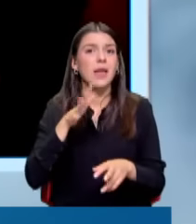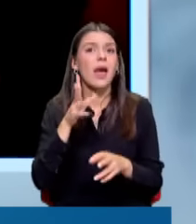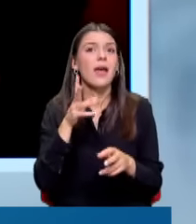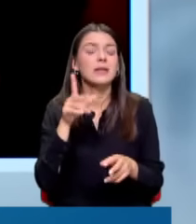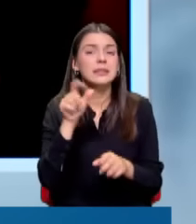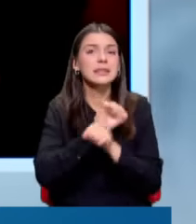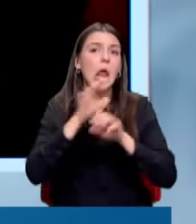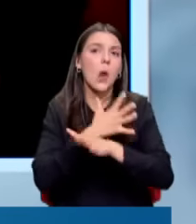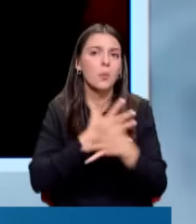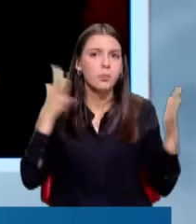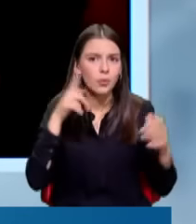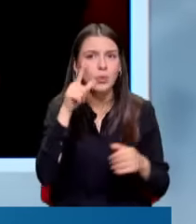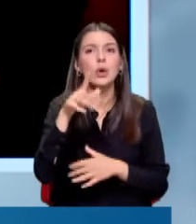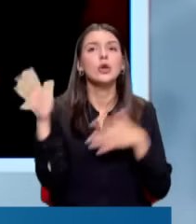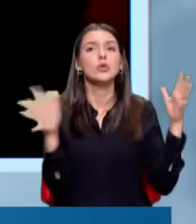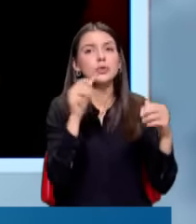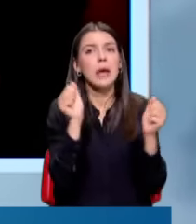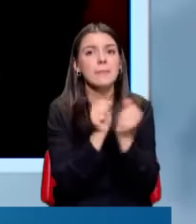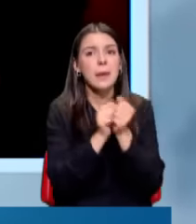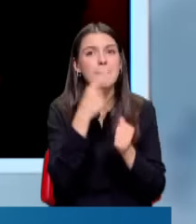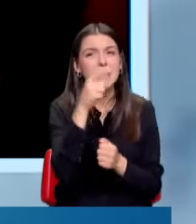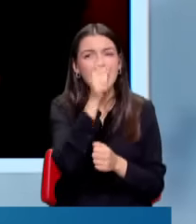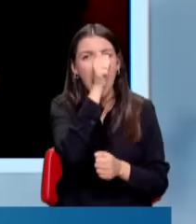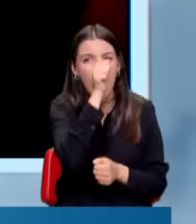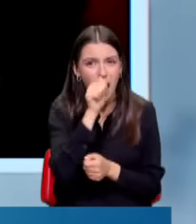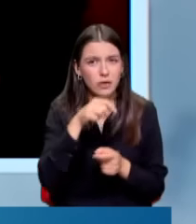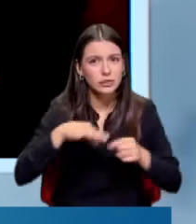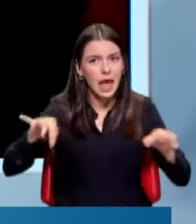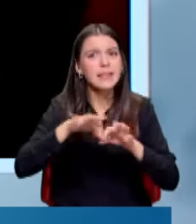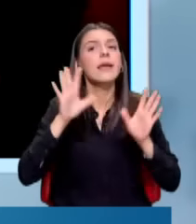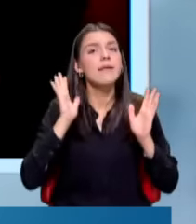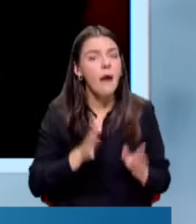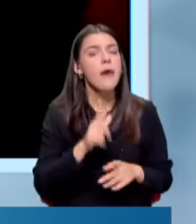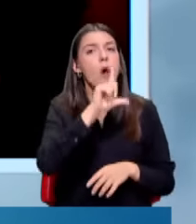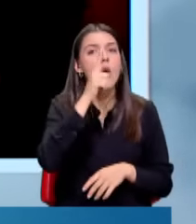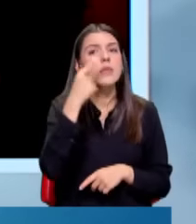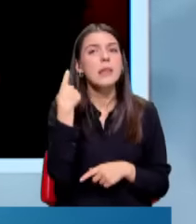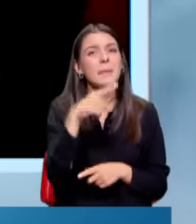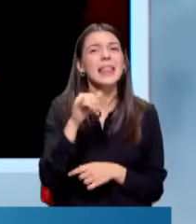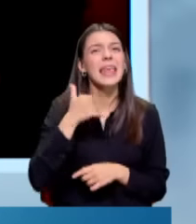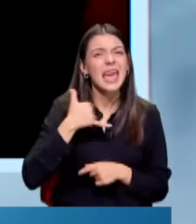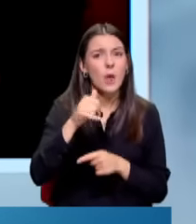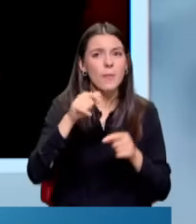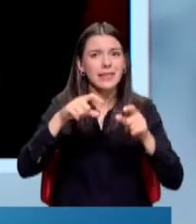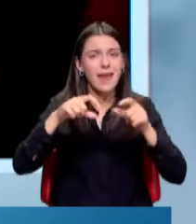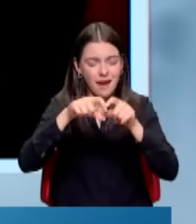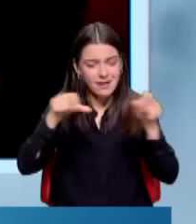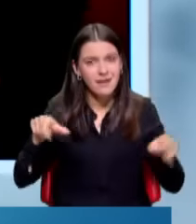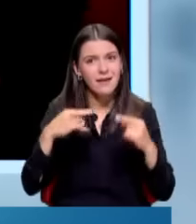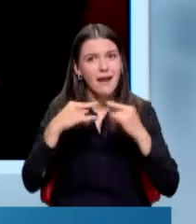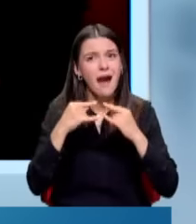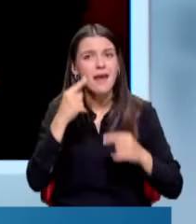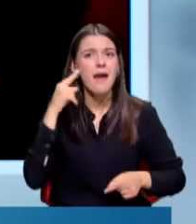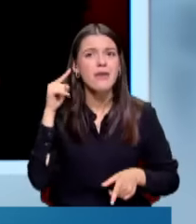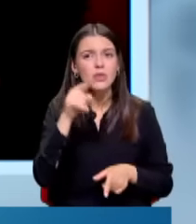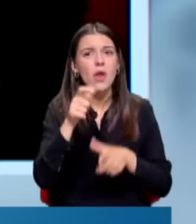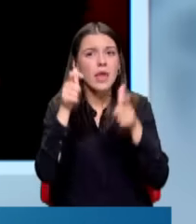alevler nedeniyle 1600 hektar, yani 16 bin kilometre kare alan kül oldu. Yangının